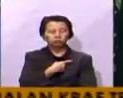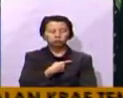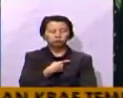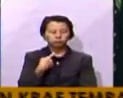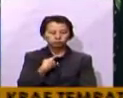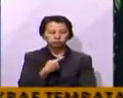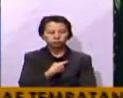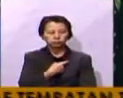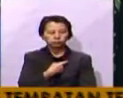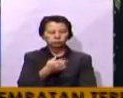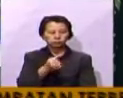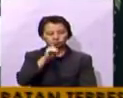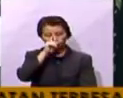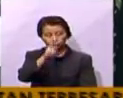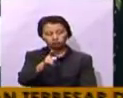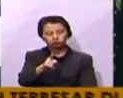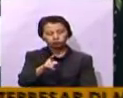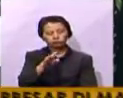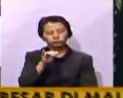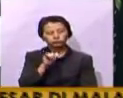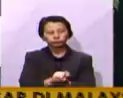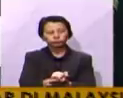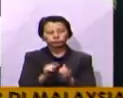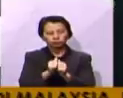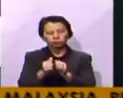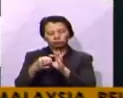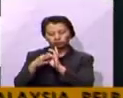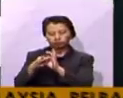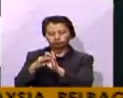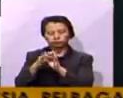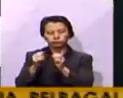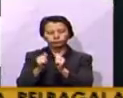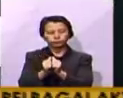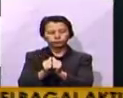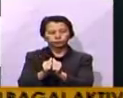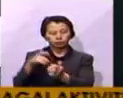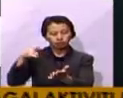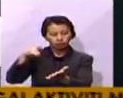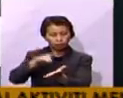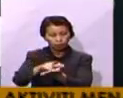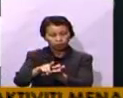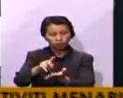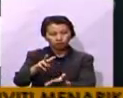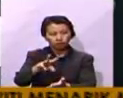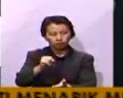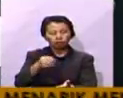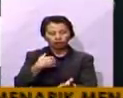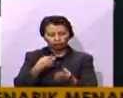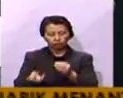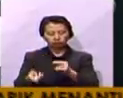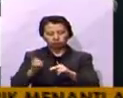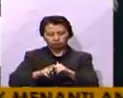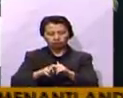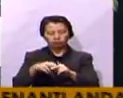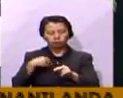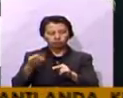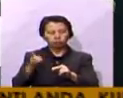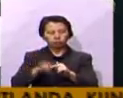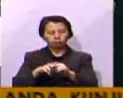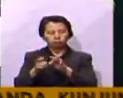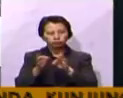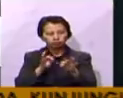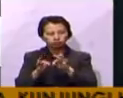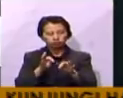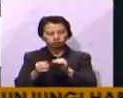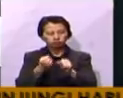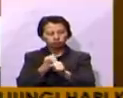untuk memastikan bahawa dengan kerjasama kita dengan airlines, ada beberapa penambahan penerbangan lagi